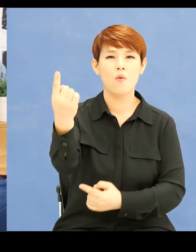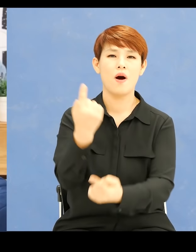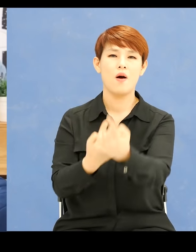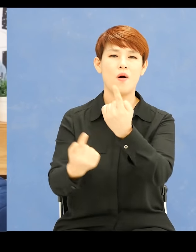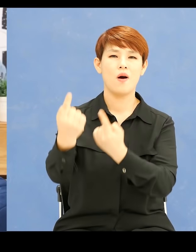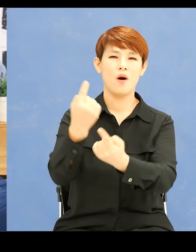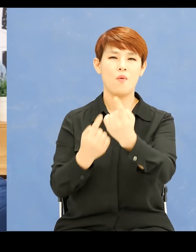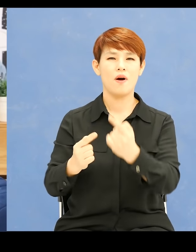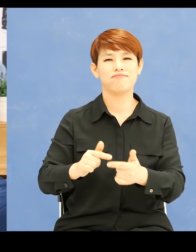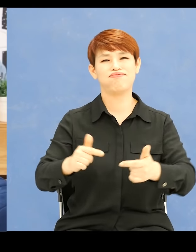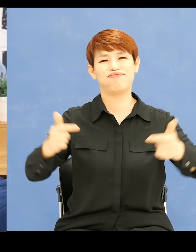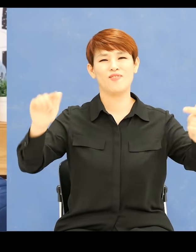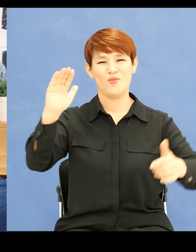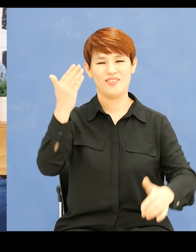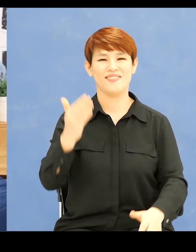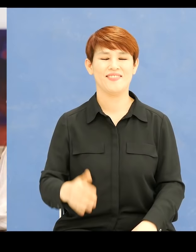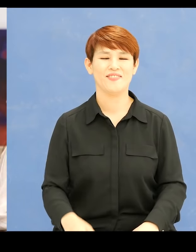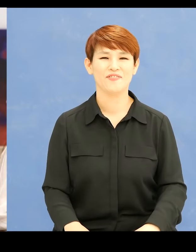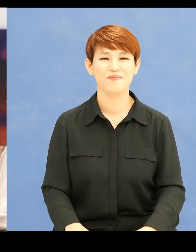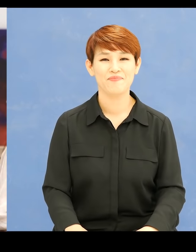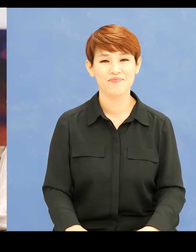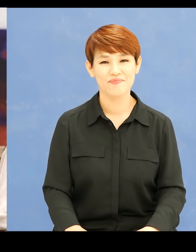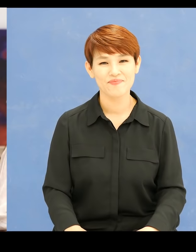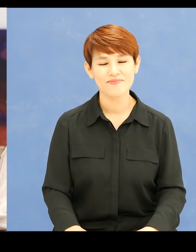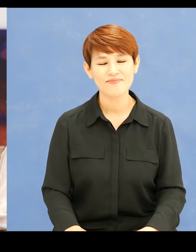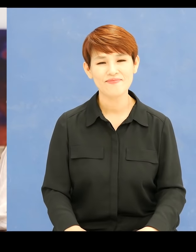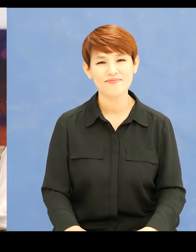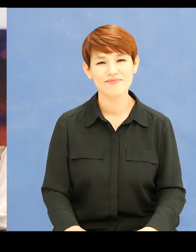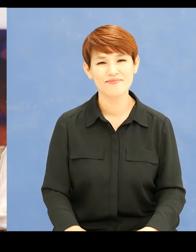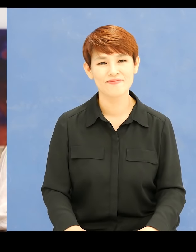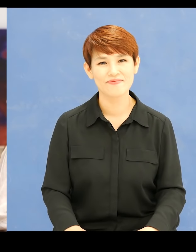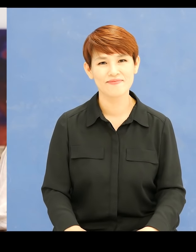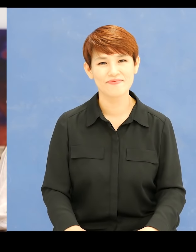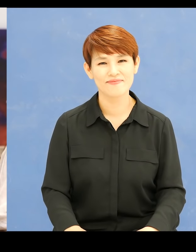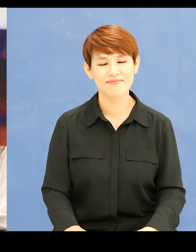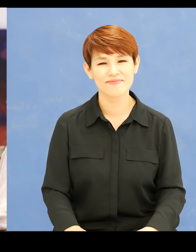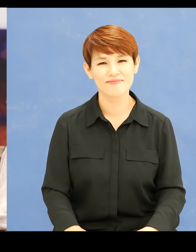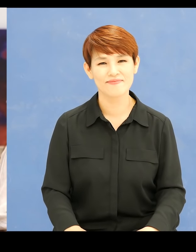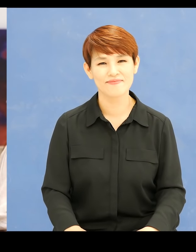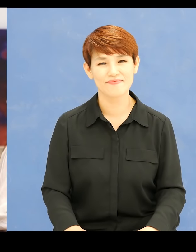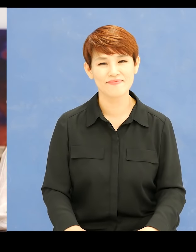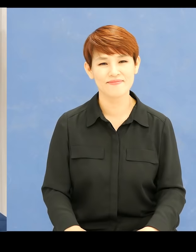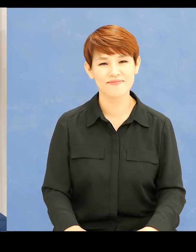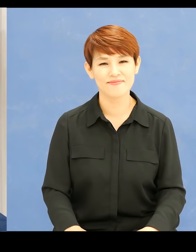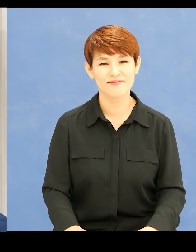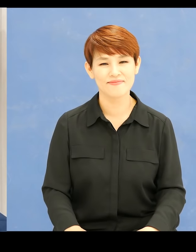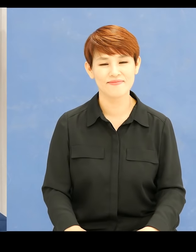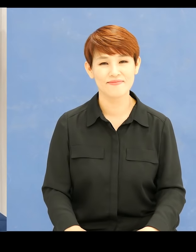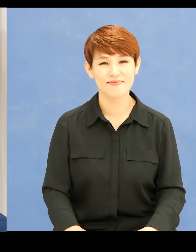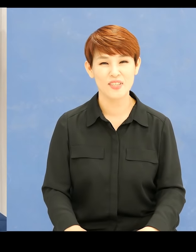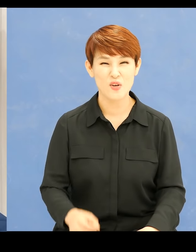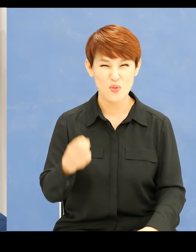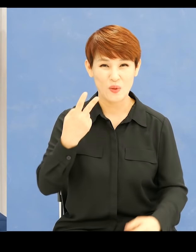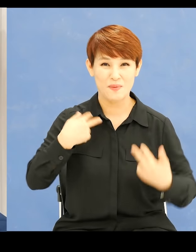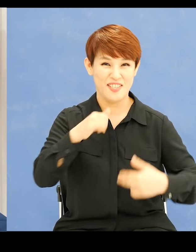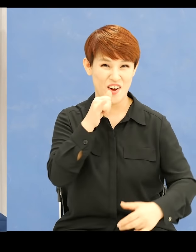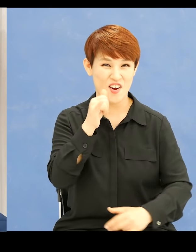맡기시더라고요. 그제서야. 그제서야. 와. 그렇게 해서 쭉 이제 보내시다가 네. 또 하나 재밌는 얘기를 할까요?